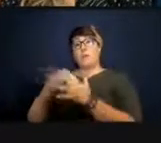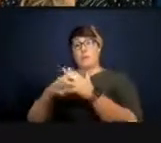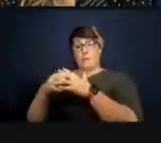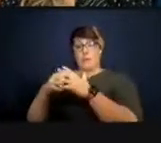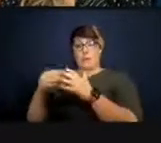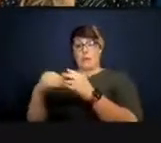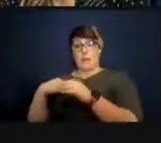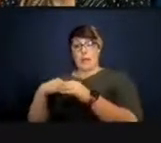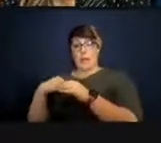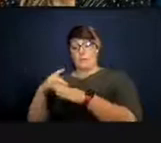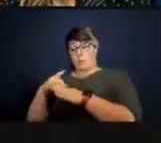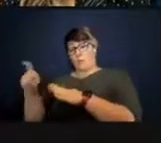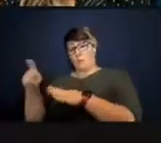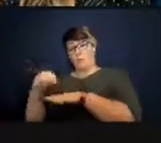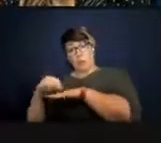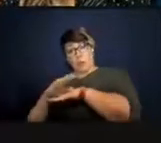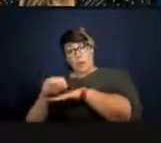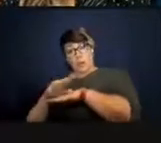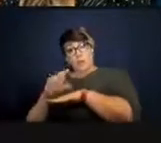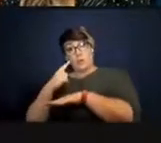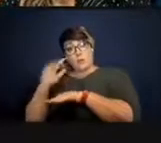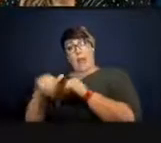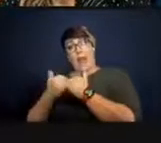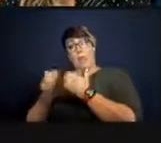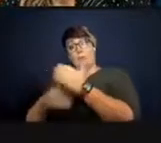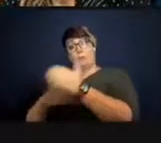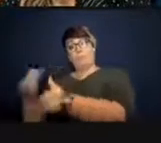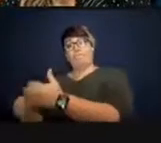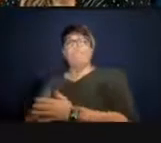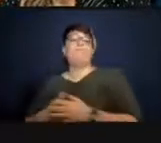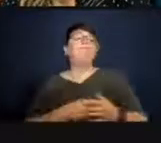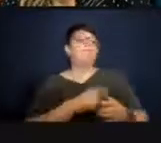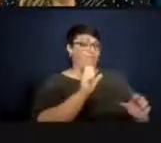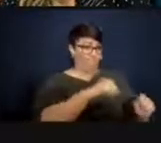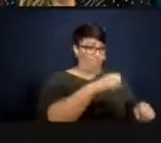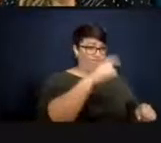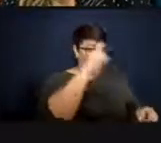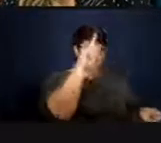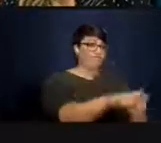shule za sumaku kutuelekeza kitaaluma kuhusiana na namna ambavyo